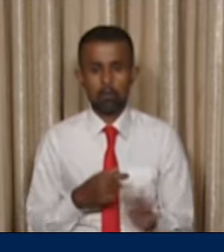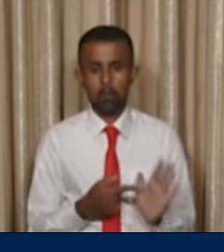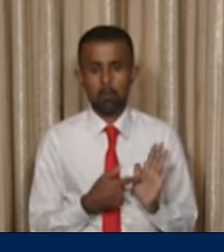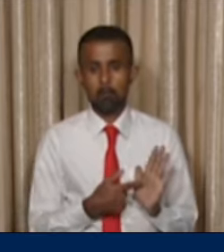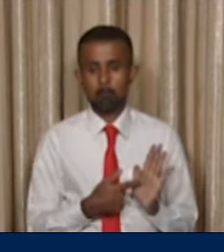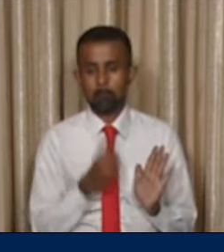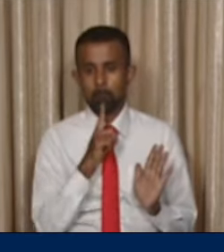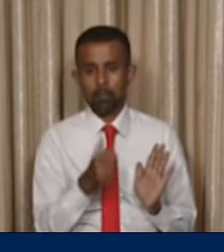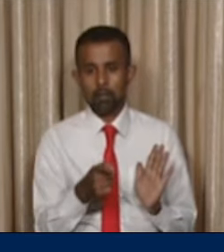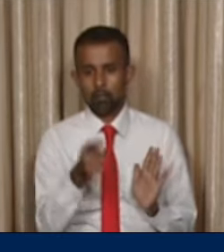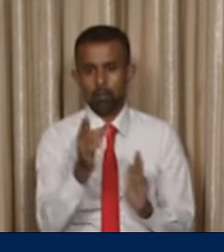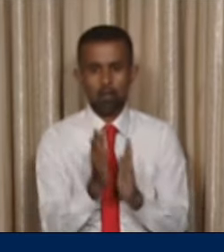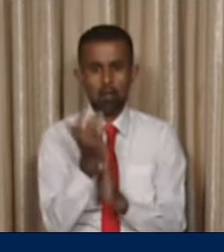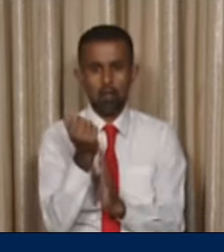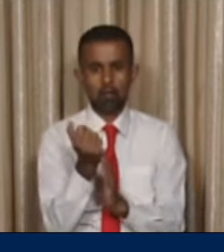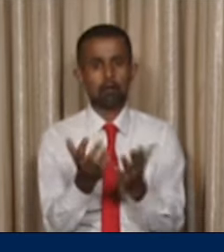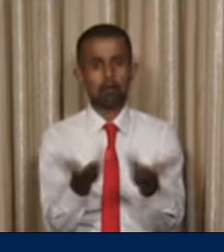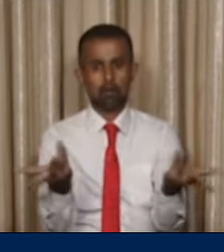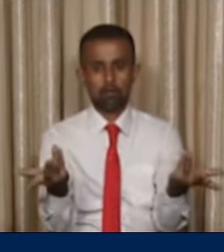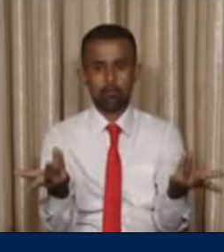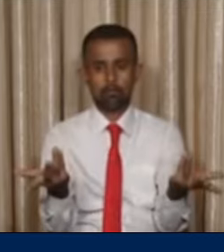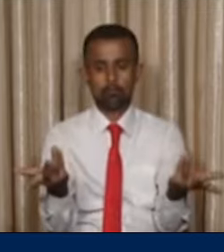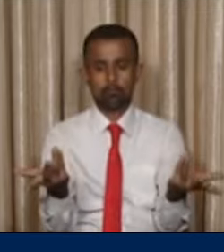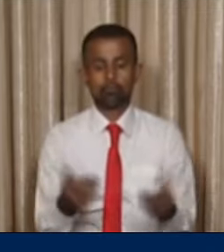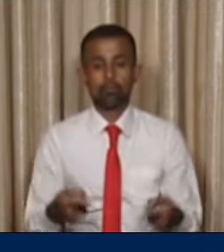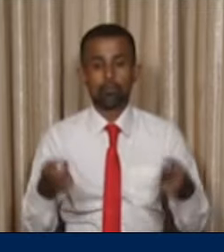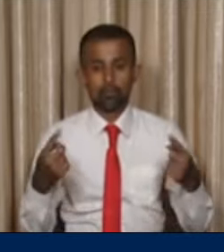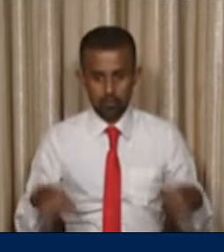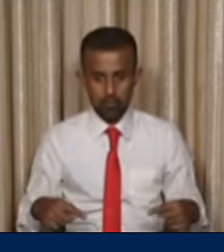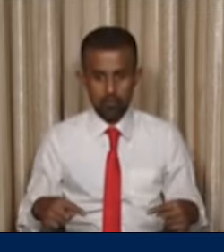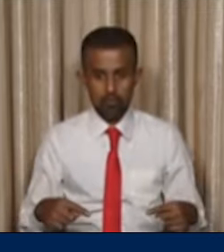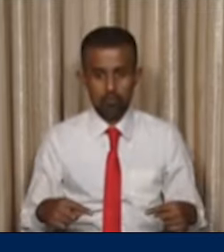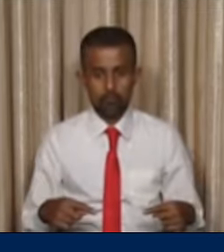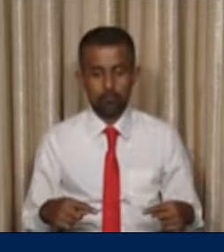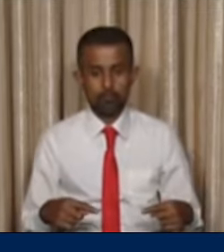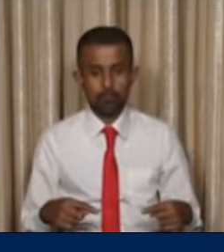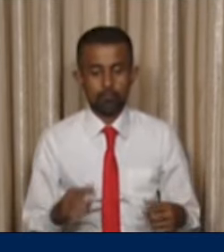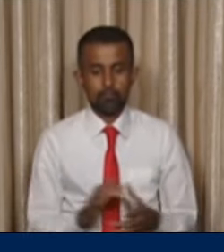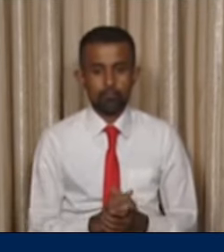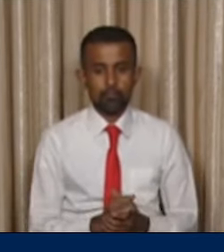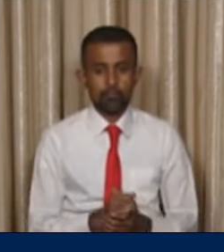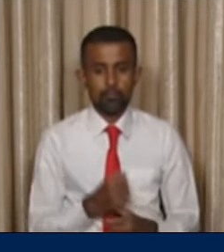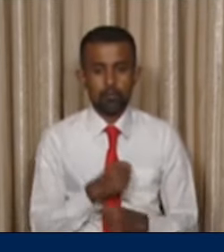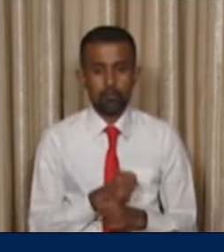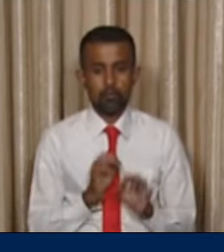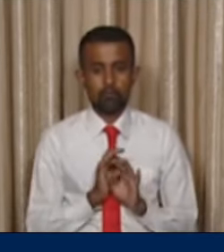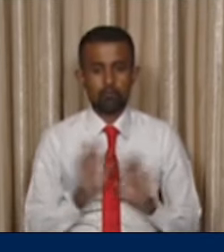දුන්නා ඔබලාට ඔය අයිතිවාසිකම නැහැ කියලා. ඊට පස්සේ ඒ ගැසට්